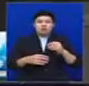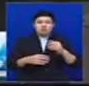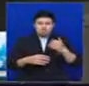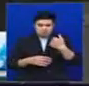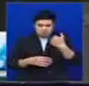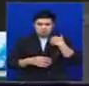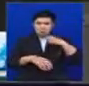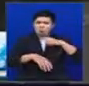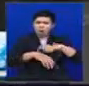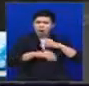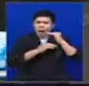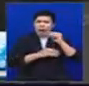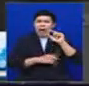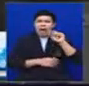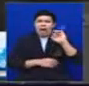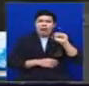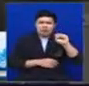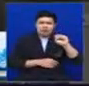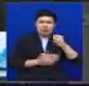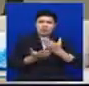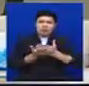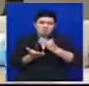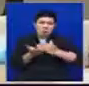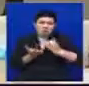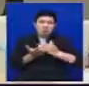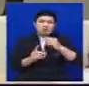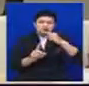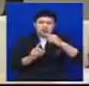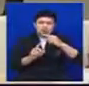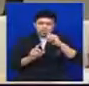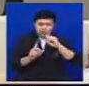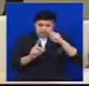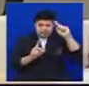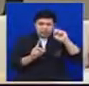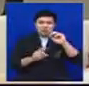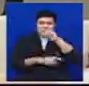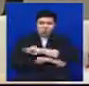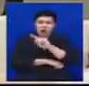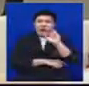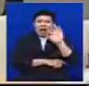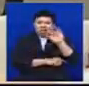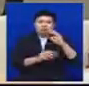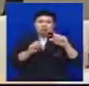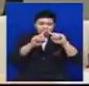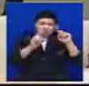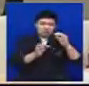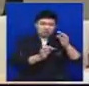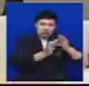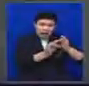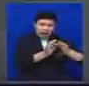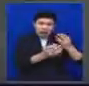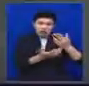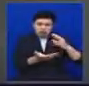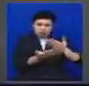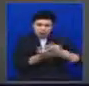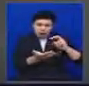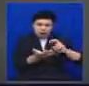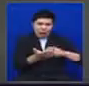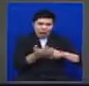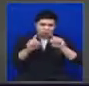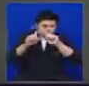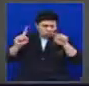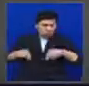จะมีเวลาให้ AIS 90วันในการชำระงวดที่1และหนังสือรับรองจากสถาบันการเงินหรือว่าแบงก์การันตีในจำนวนเงินเท่ากับ